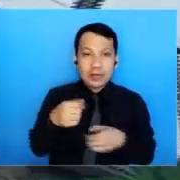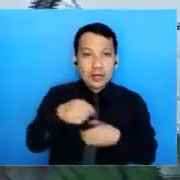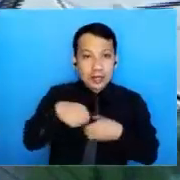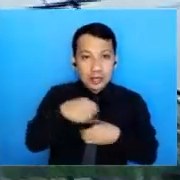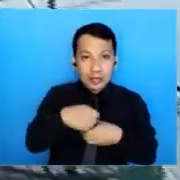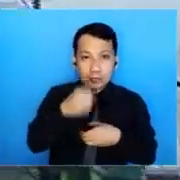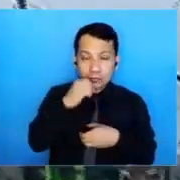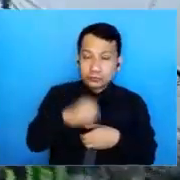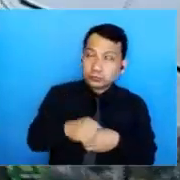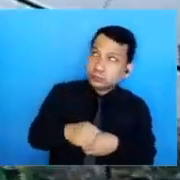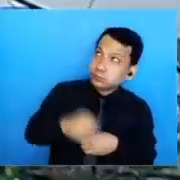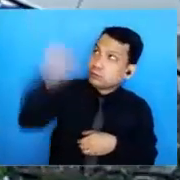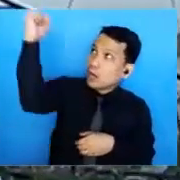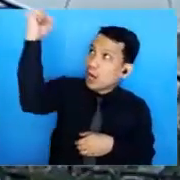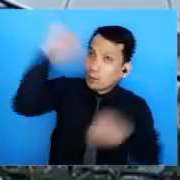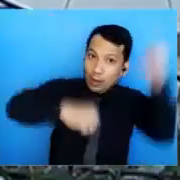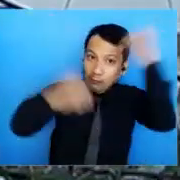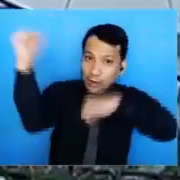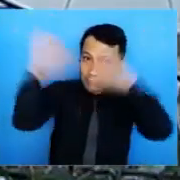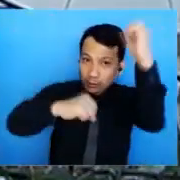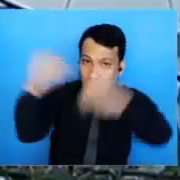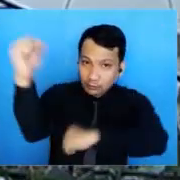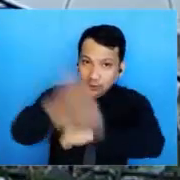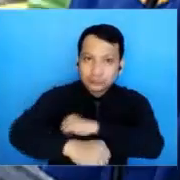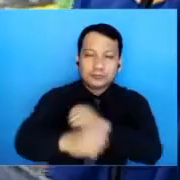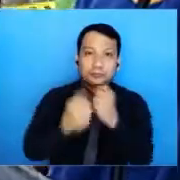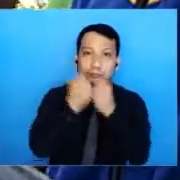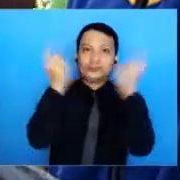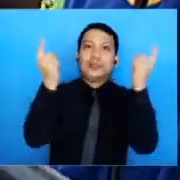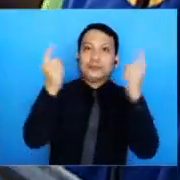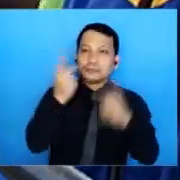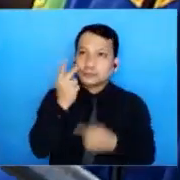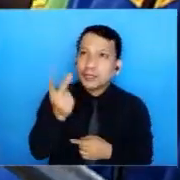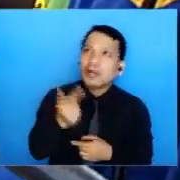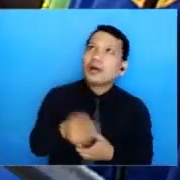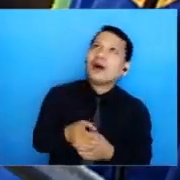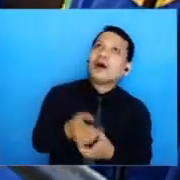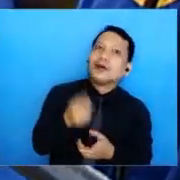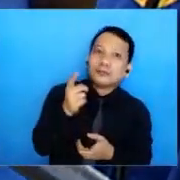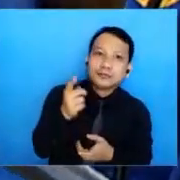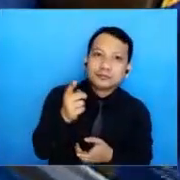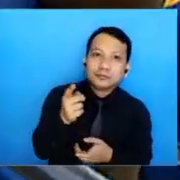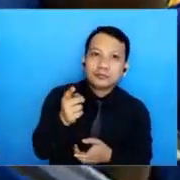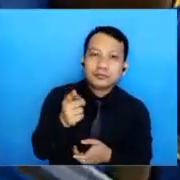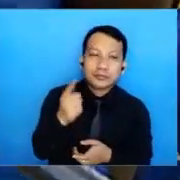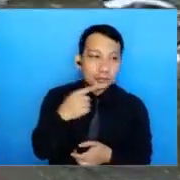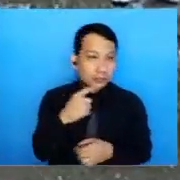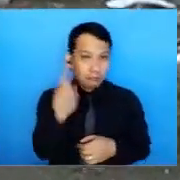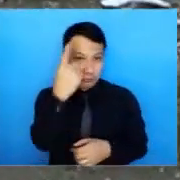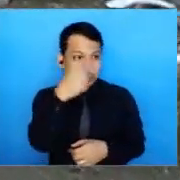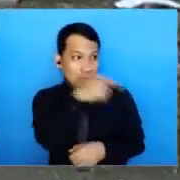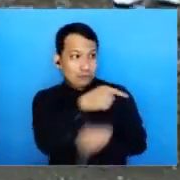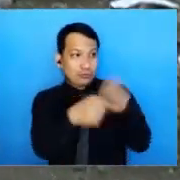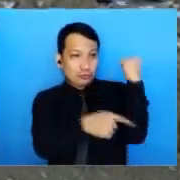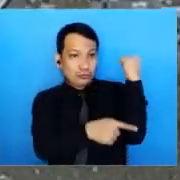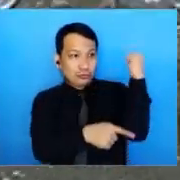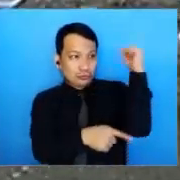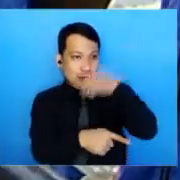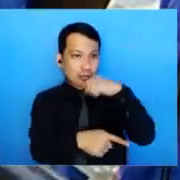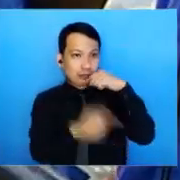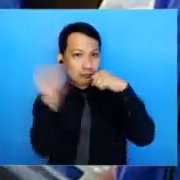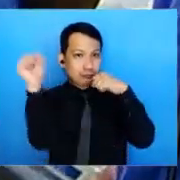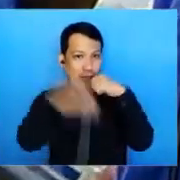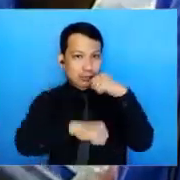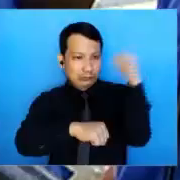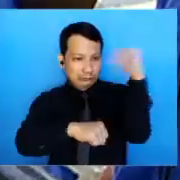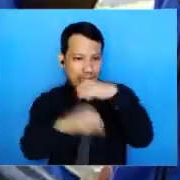niyang sunod-sunod na nagtutumbahan ng mga poste. Unang bumigay ito, sa tapos sunod-sunod na ito, bigla nagkaputukan na.